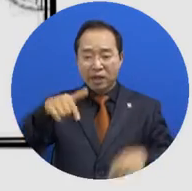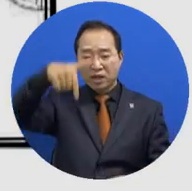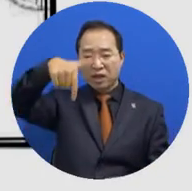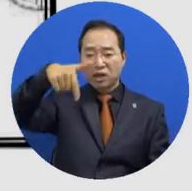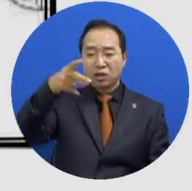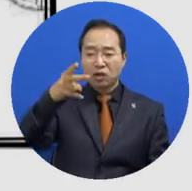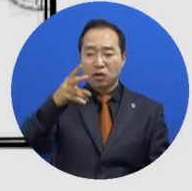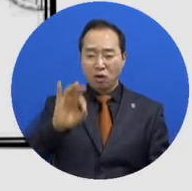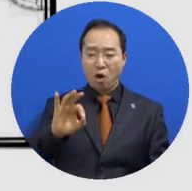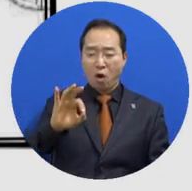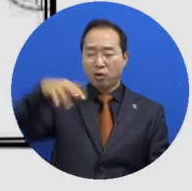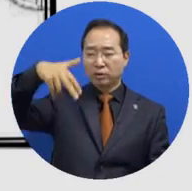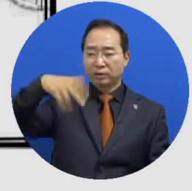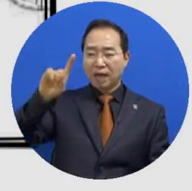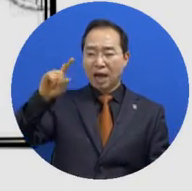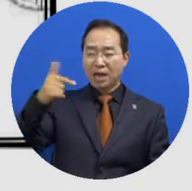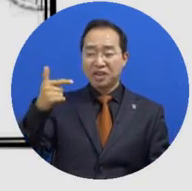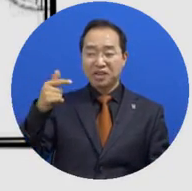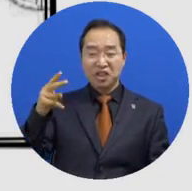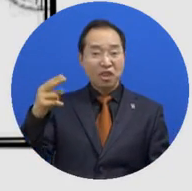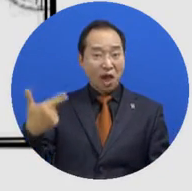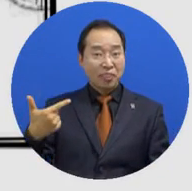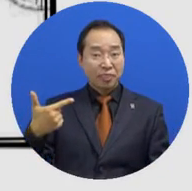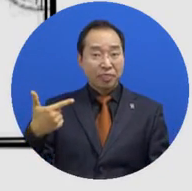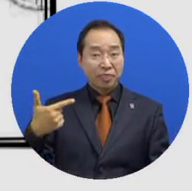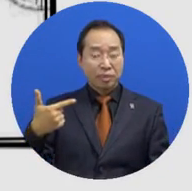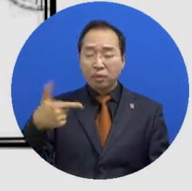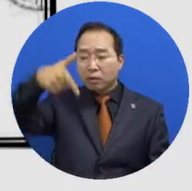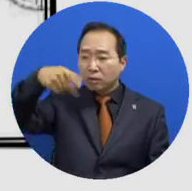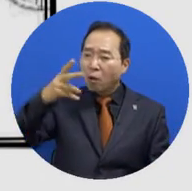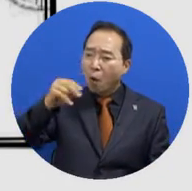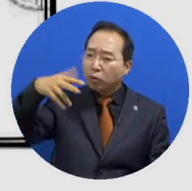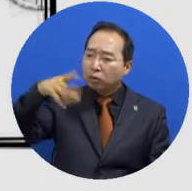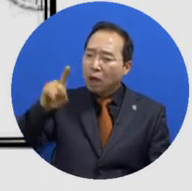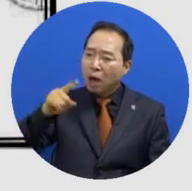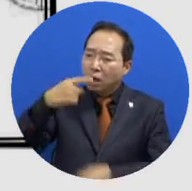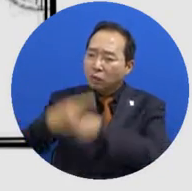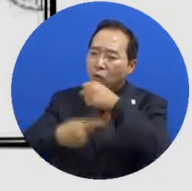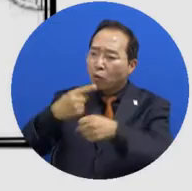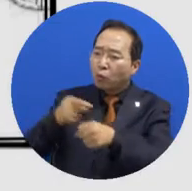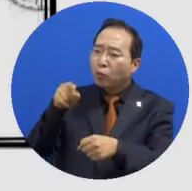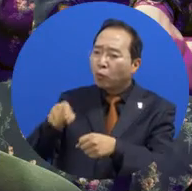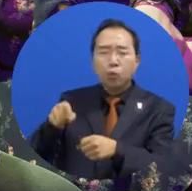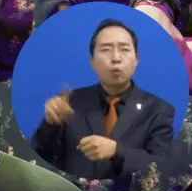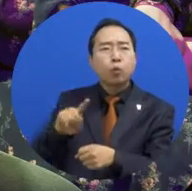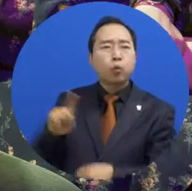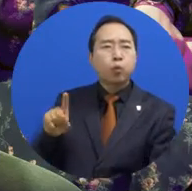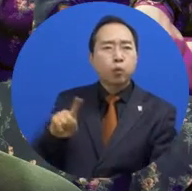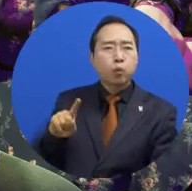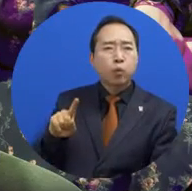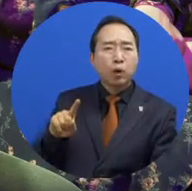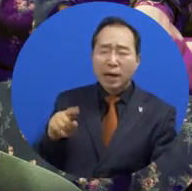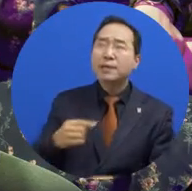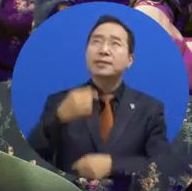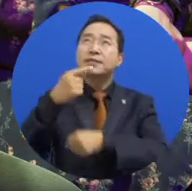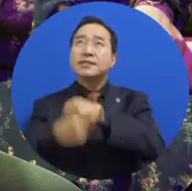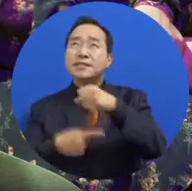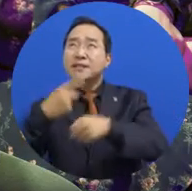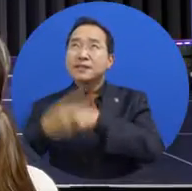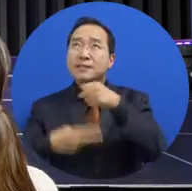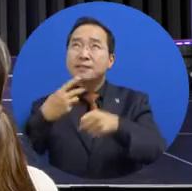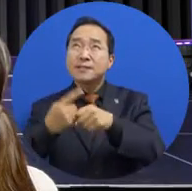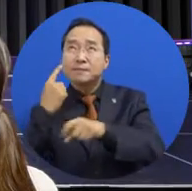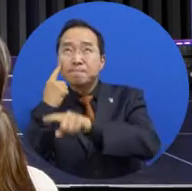어디서 나왔겠어요? 천문지리를 관찰해서 나온 거예요. 그렇게 인간이 이름을 부여한 거예요. 그게 없으면 아직도